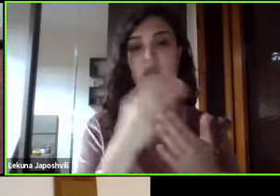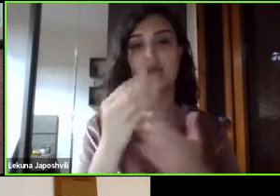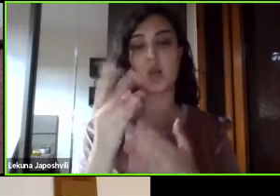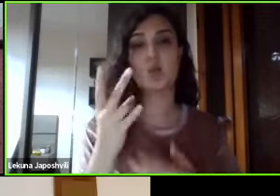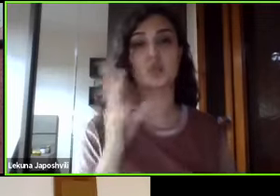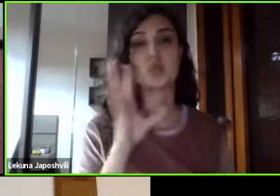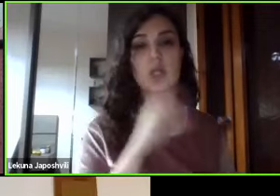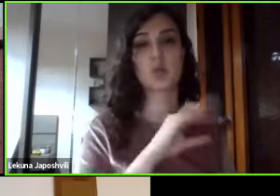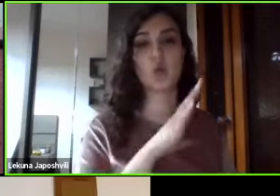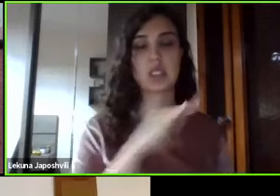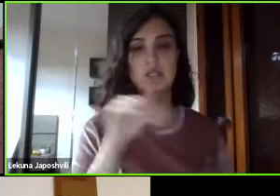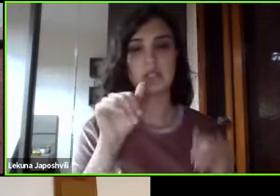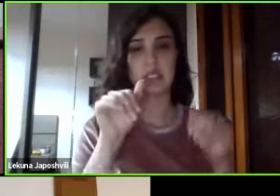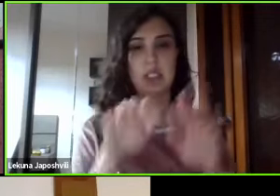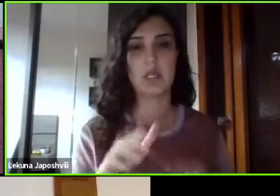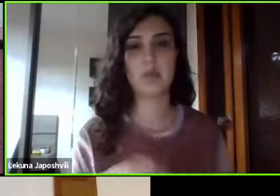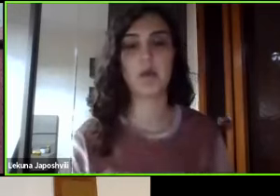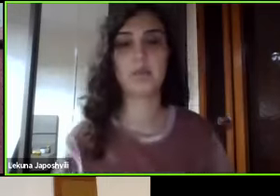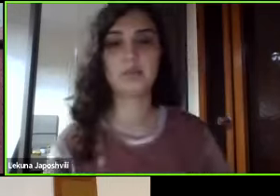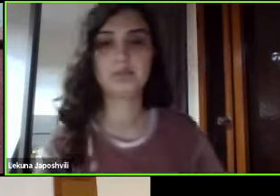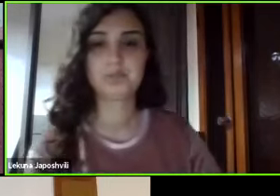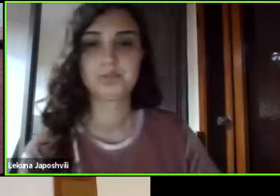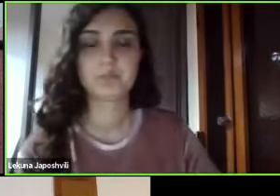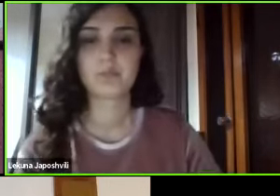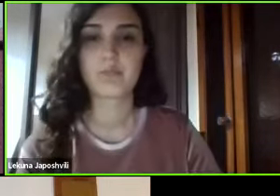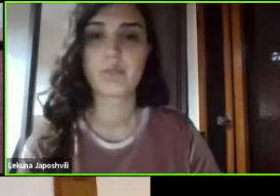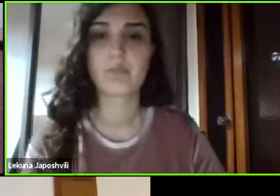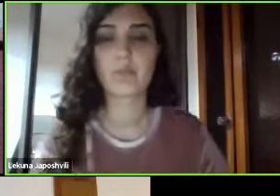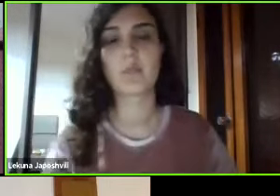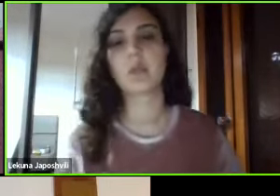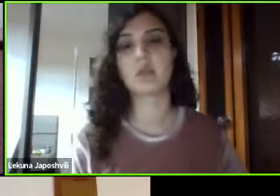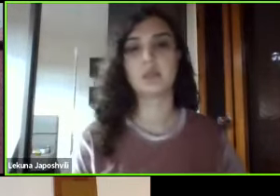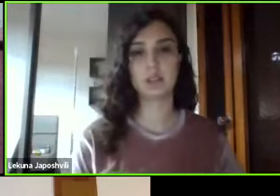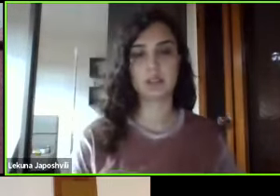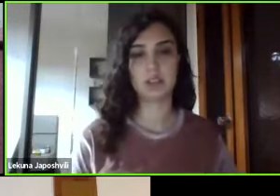მოხდეს გადაწყვეტილება. თუმცა ეს